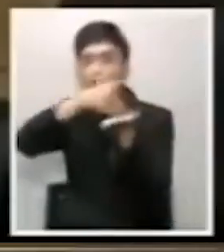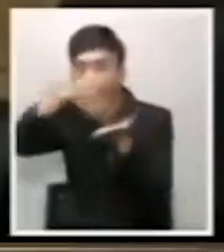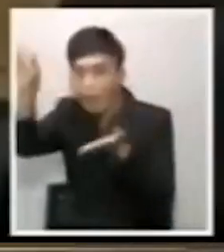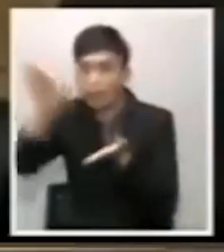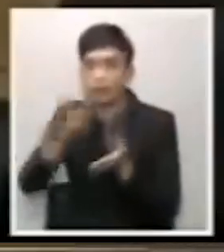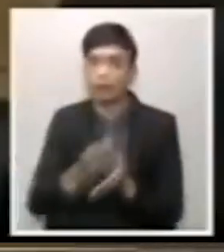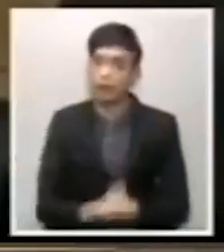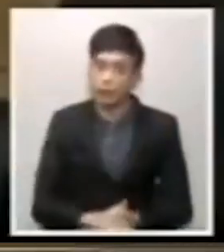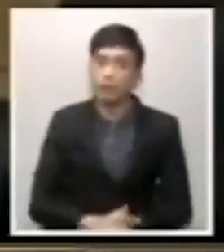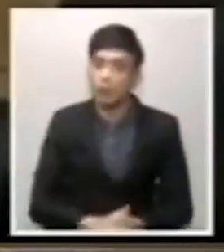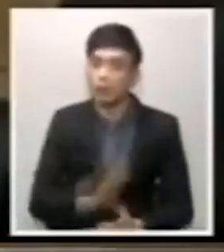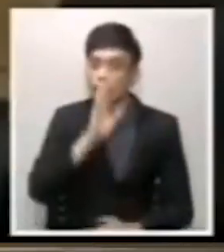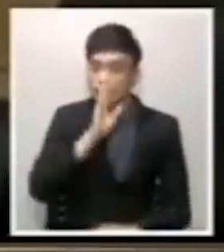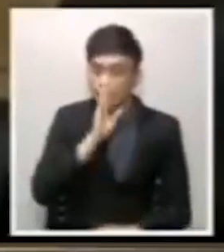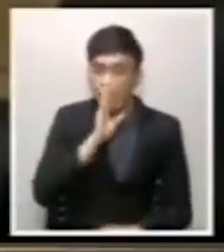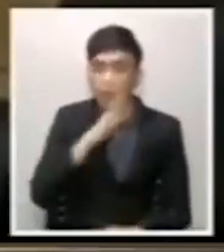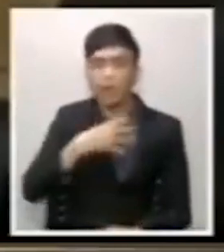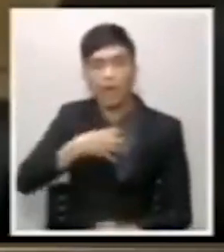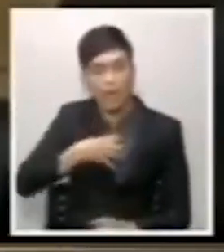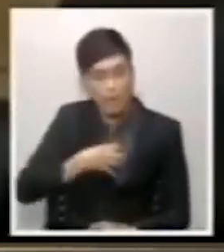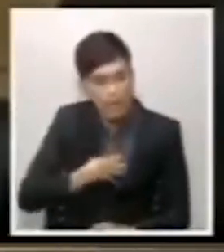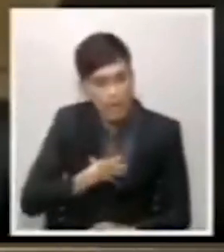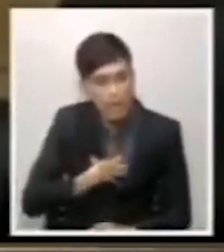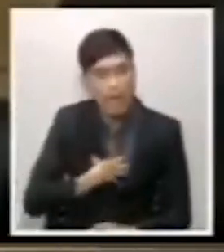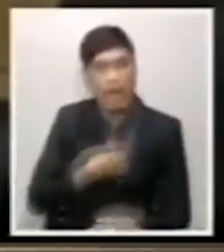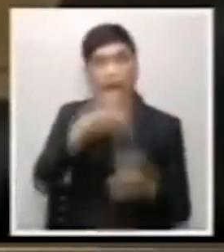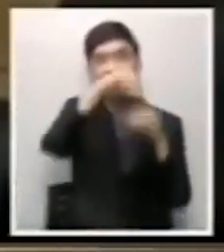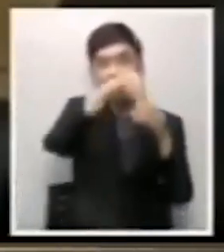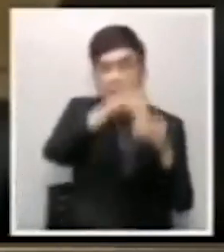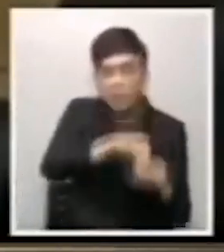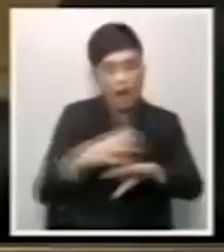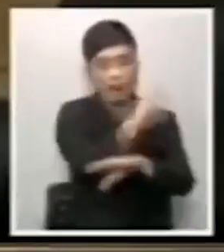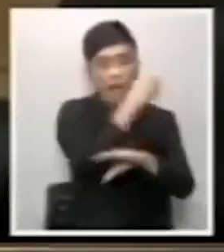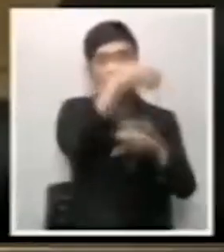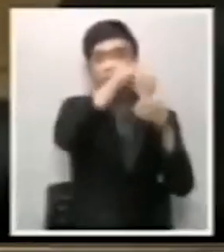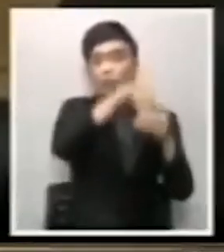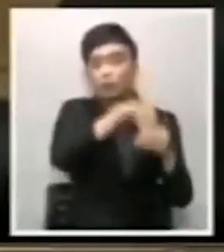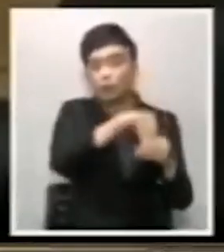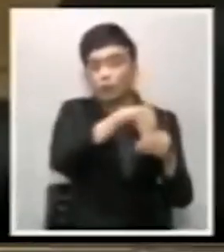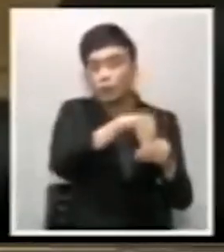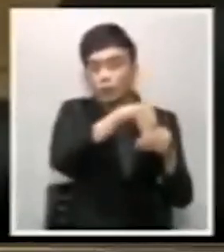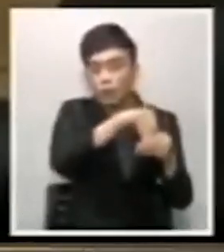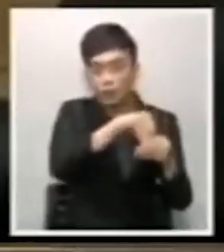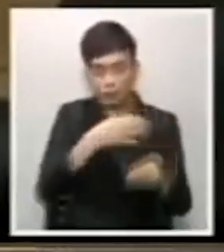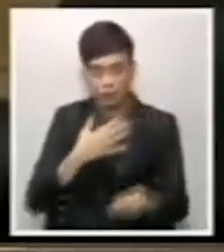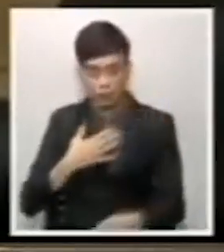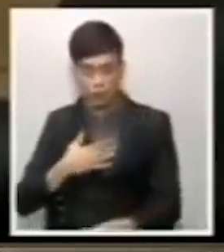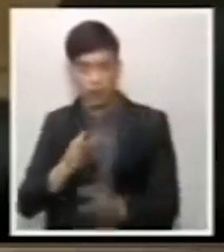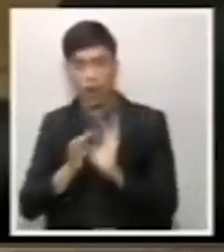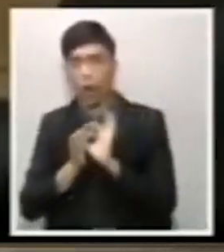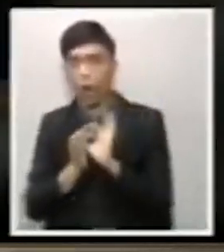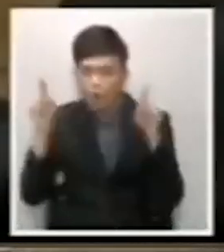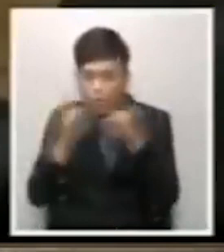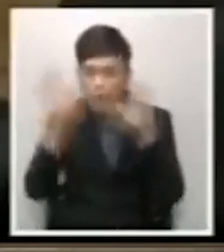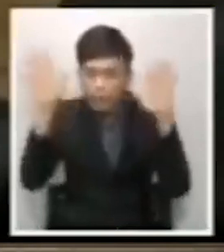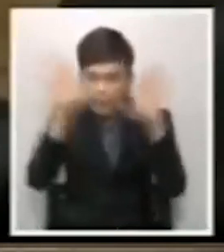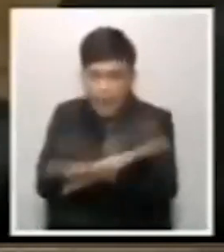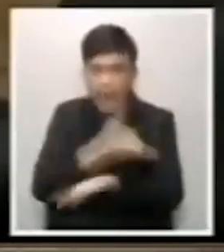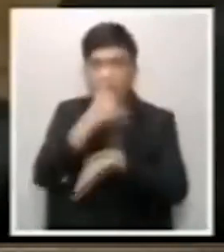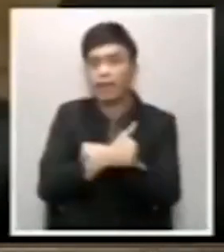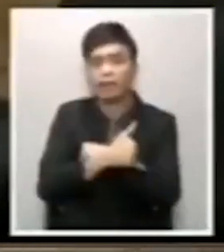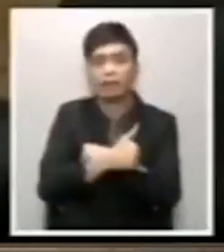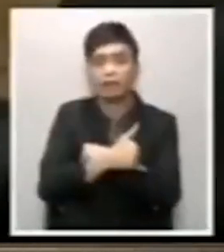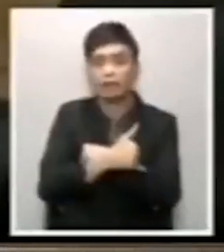ถ้าท่านยังคงยืนยันว่าท่านจะยังคงอยู่ในอำนาจแบบนี้ต่อไปเรื่อยๆผมเป็นห่วงจริงๆจากประสบการณ์ต่างประเทศท่านจ